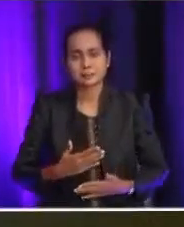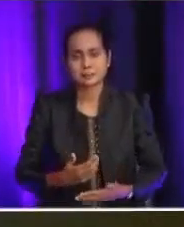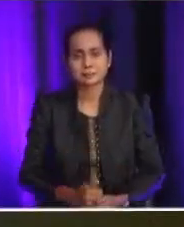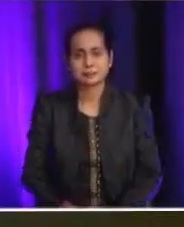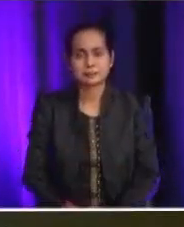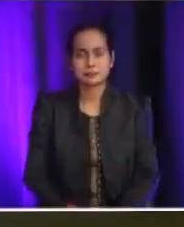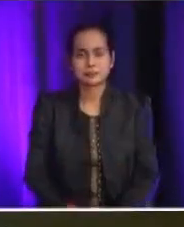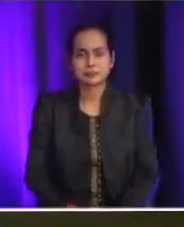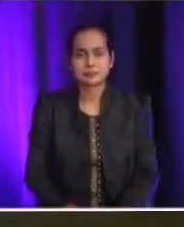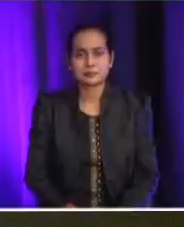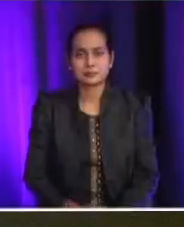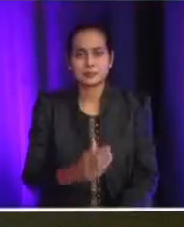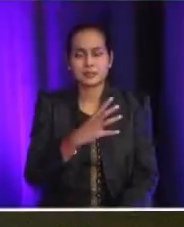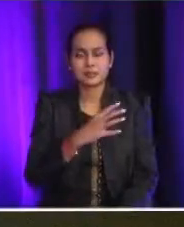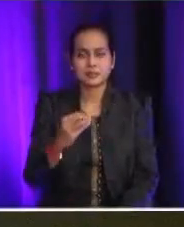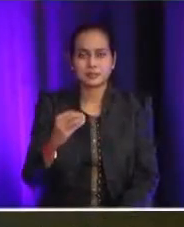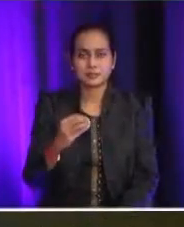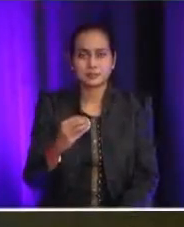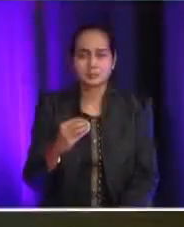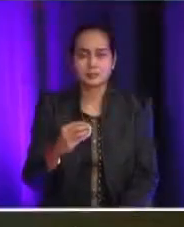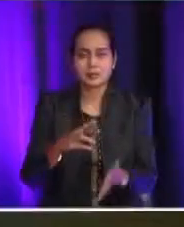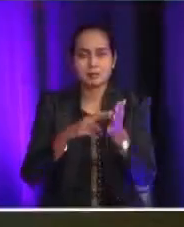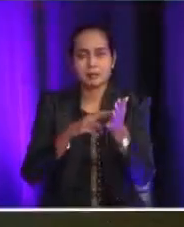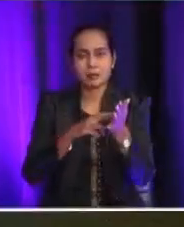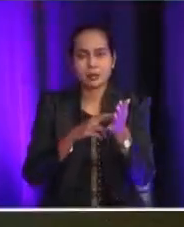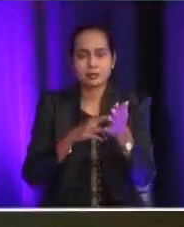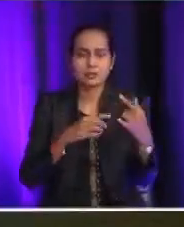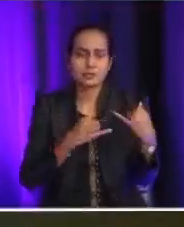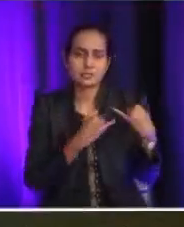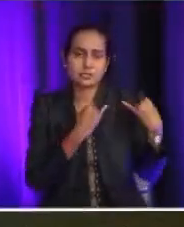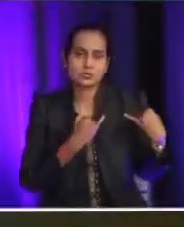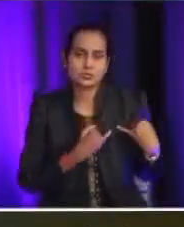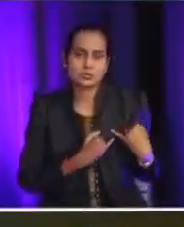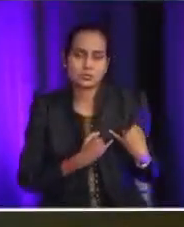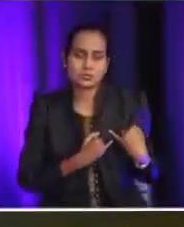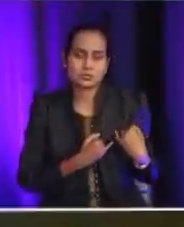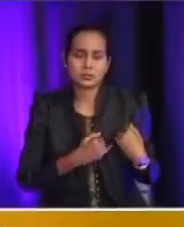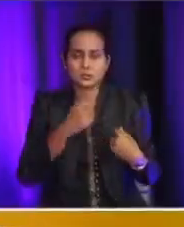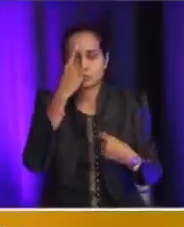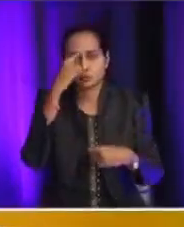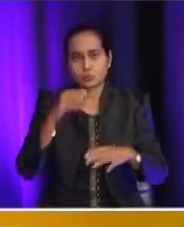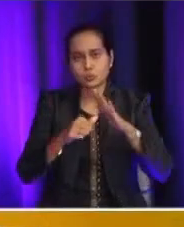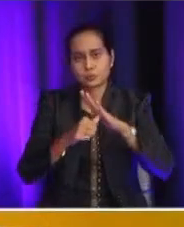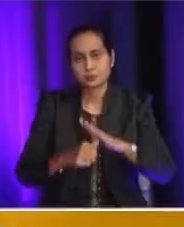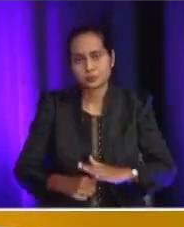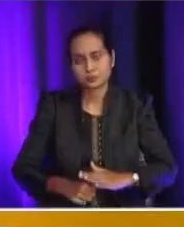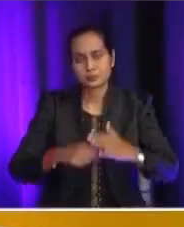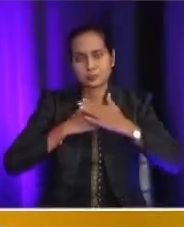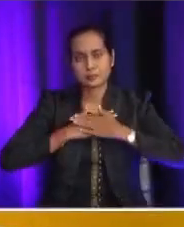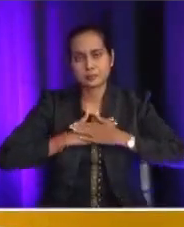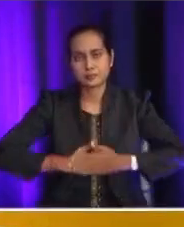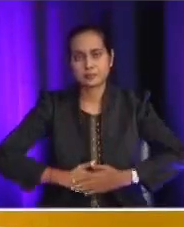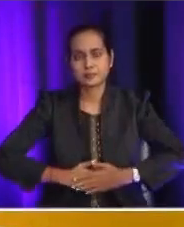terapi juga. Terapi jiwa. Nak hilangkan tekanan atau stres ya. Okey, kita ada seorang lagi yang belum